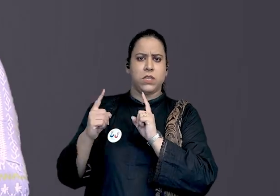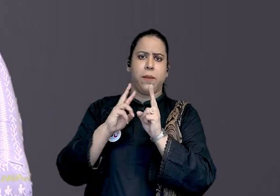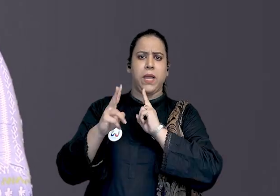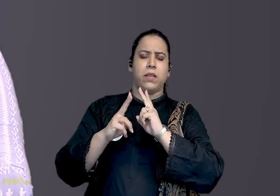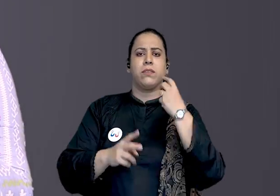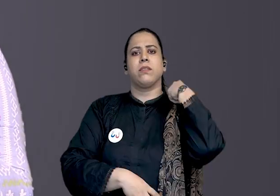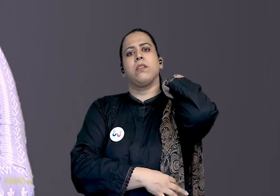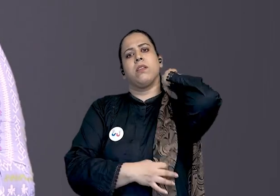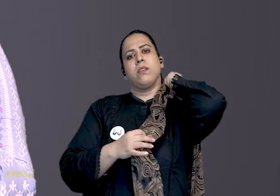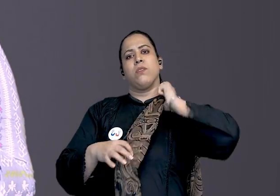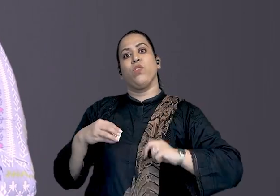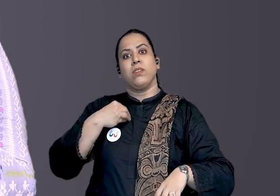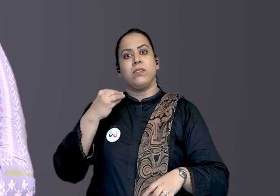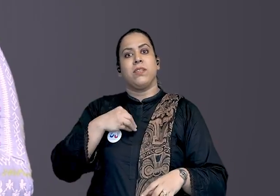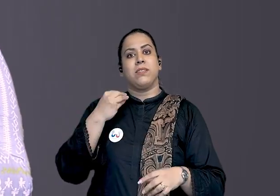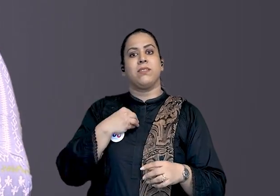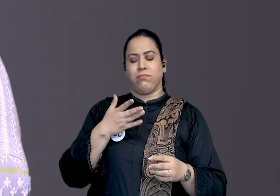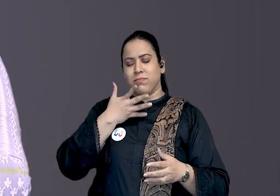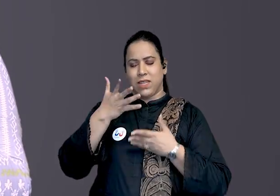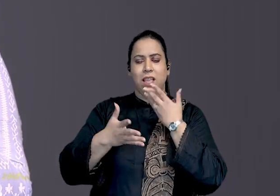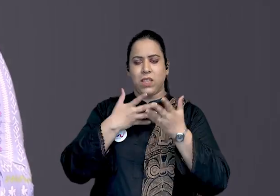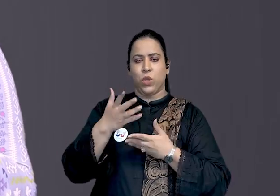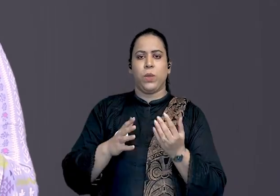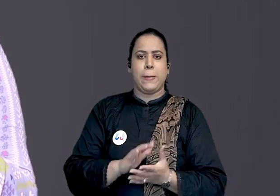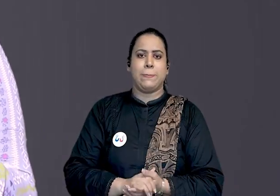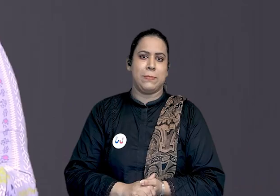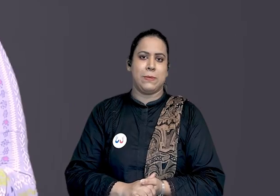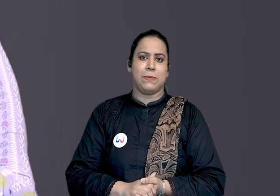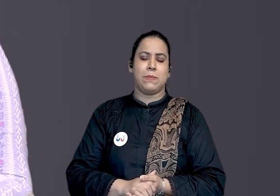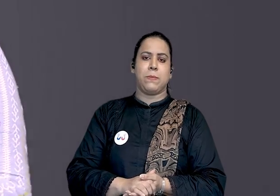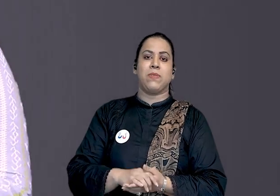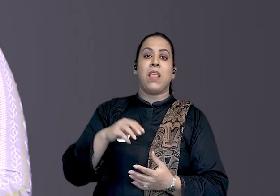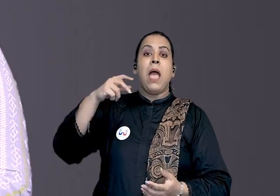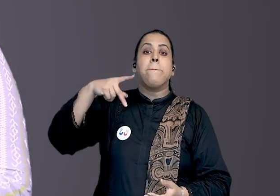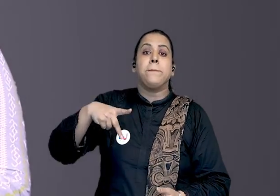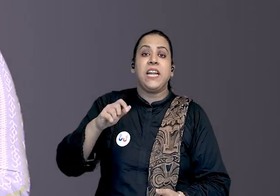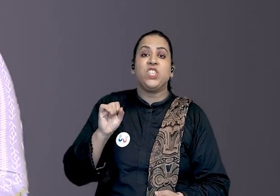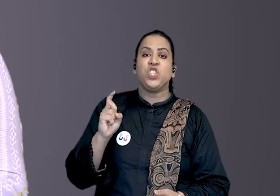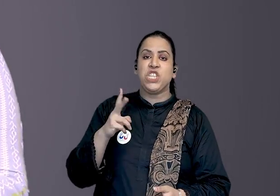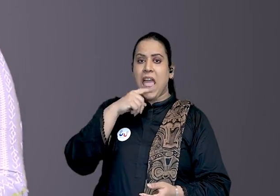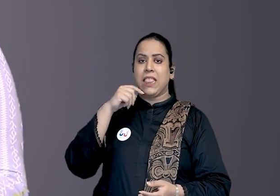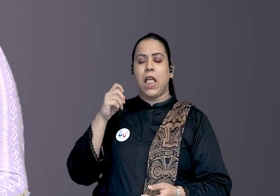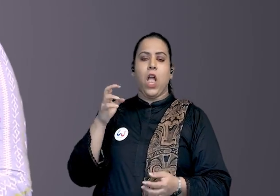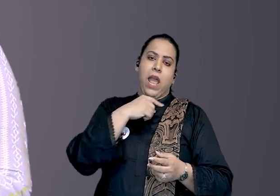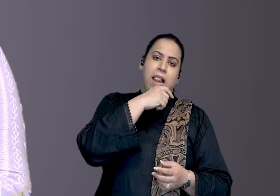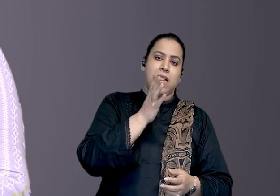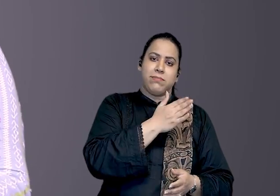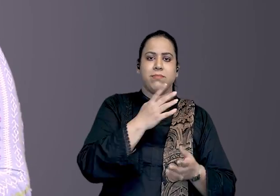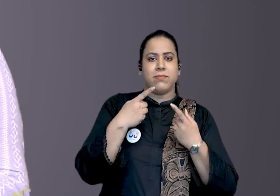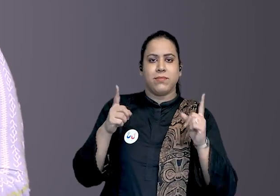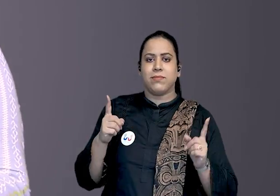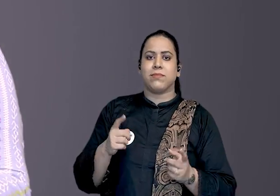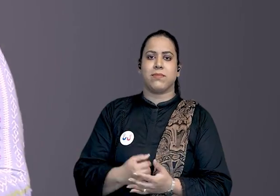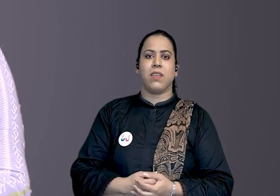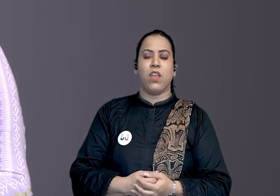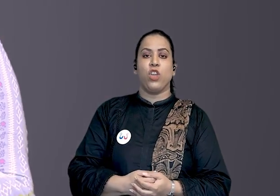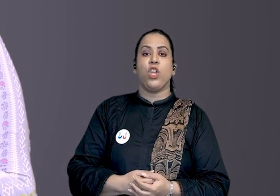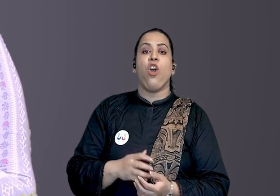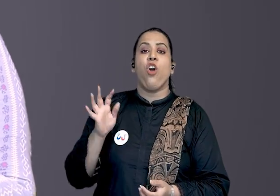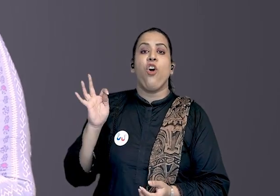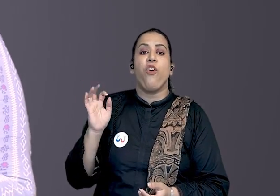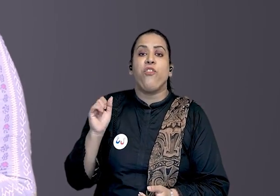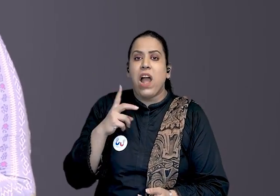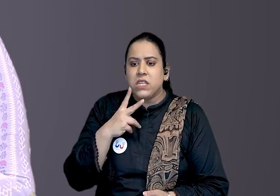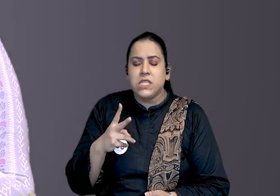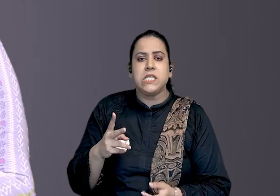یہاں پر موجود ہے. اس کے علاوہ دلچسپ بات یہ ہے کہ کیونکہ پنجاب کے اوپر 1849 میں انگریز جو ہے اس کو ٹیک اوور کرتے ہیں